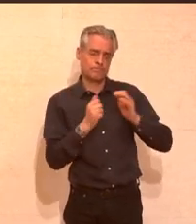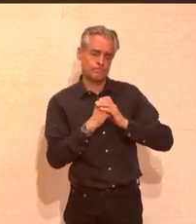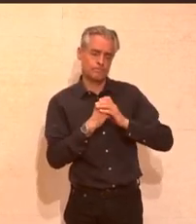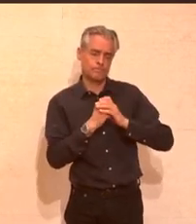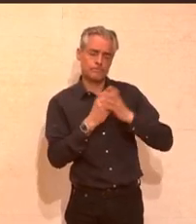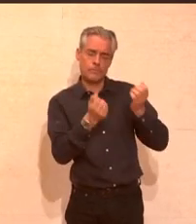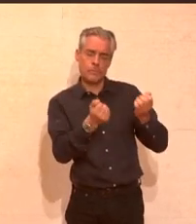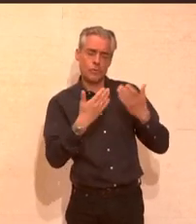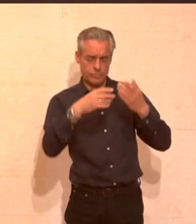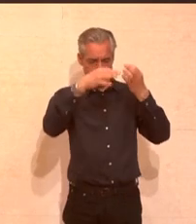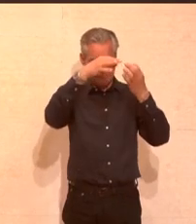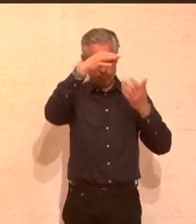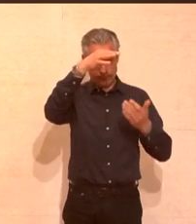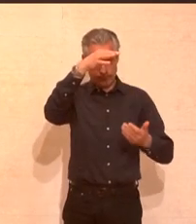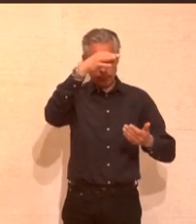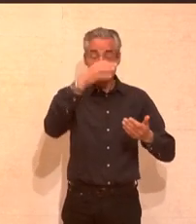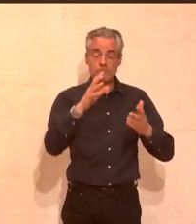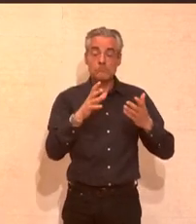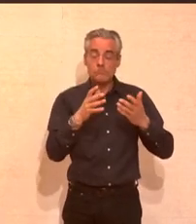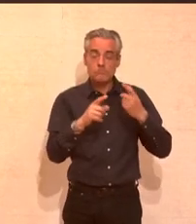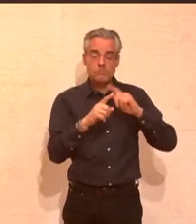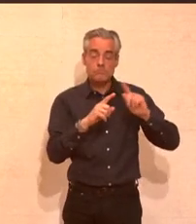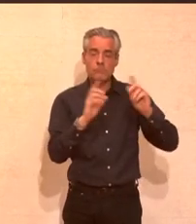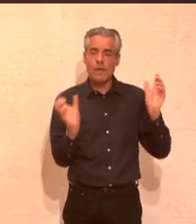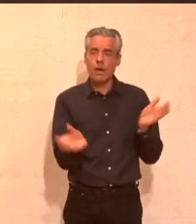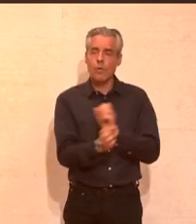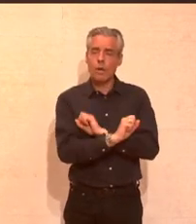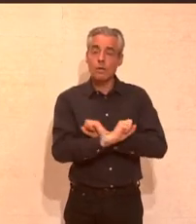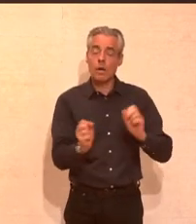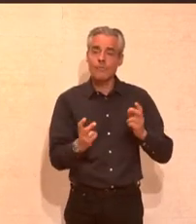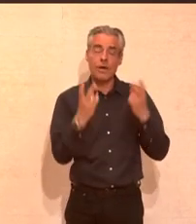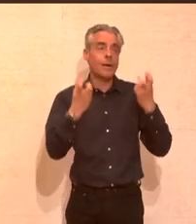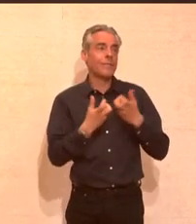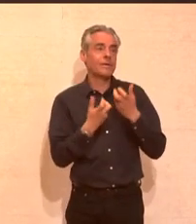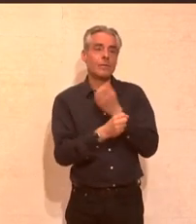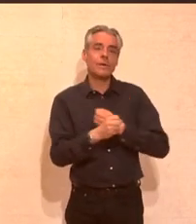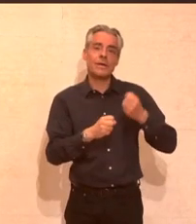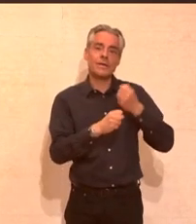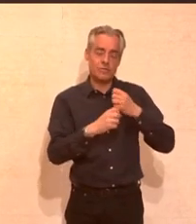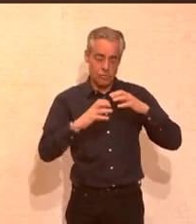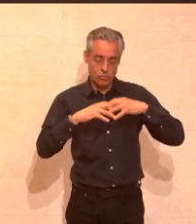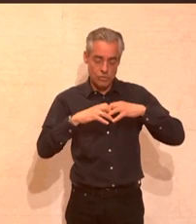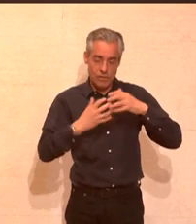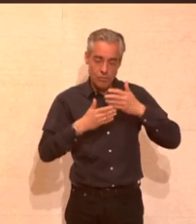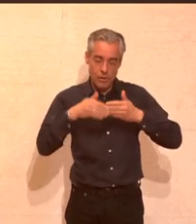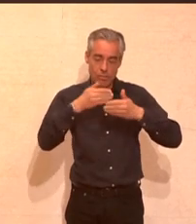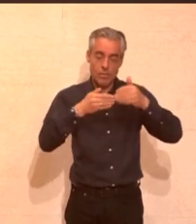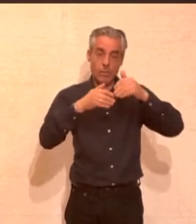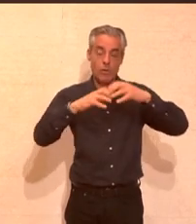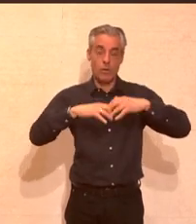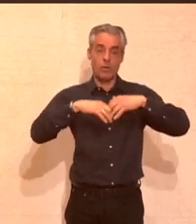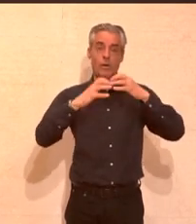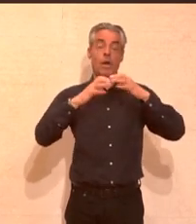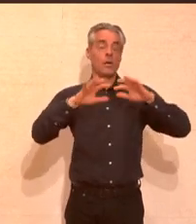elle nous apprend un nombre de choses absolument incroyables, notamment sur la construction du cerveau, et elle nous ouvre des